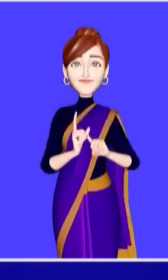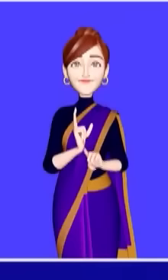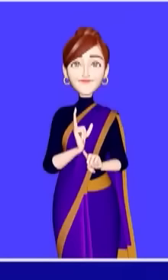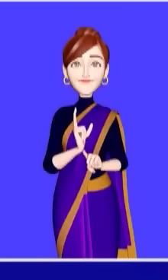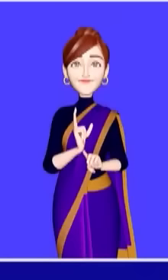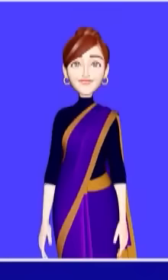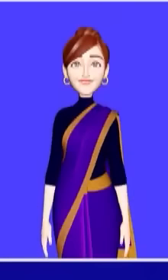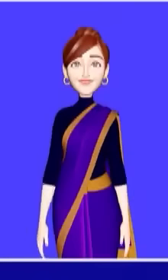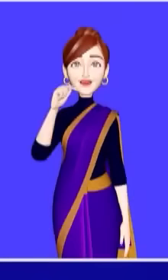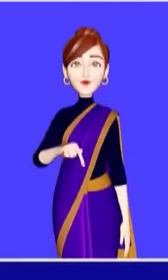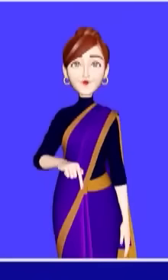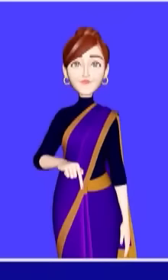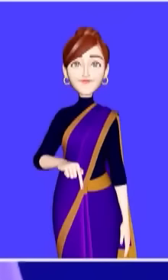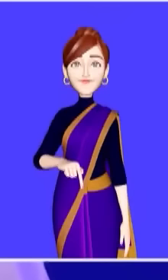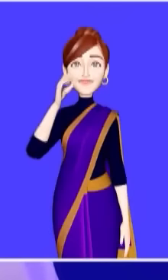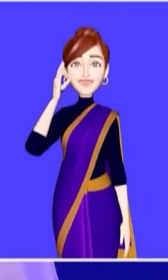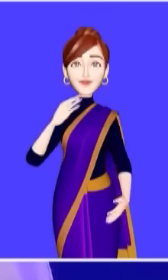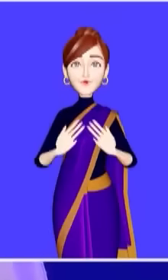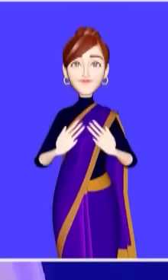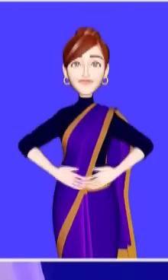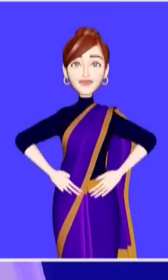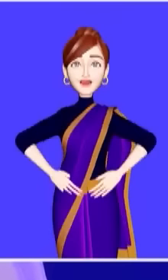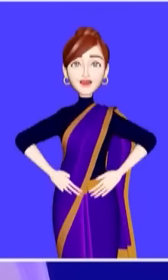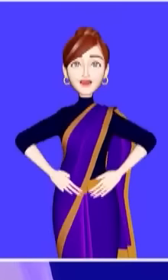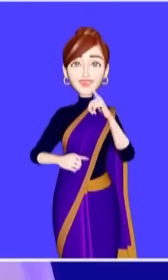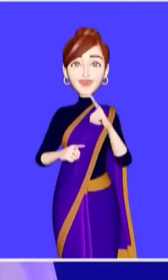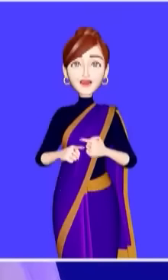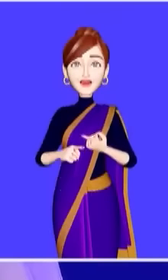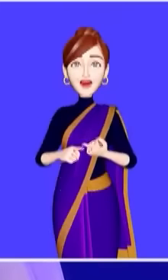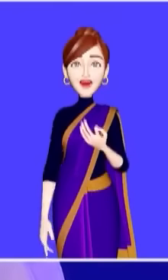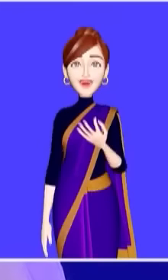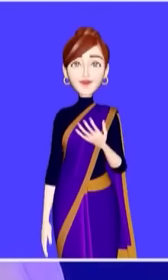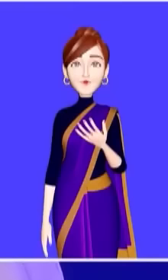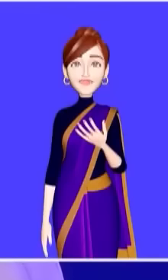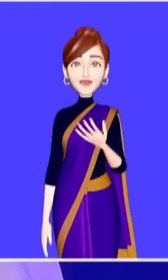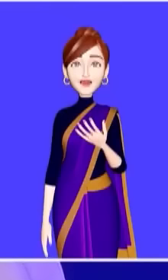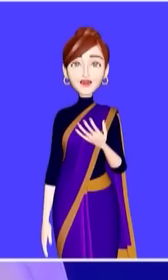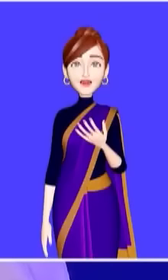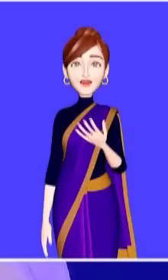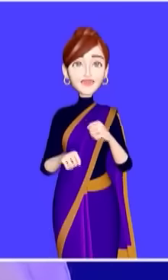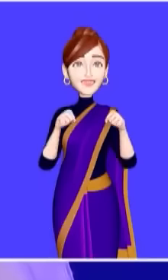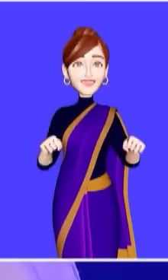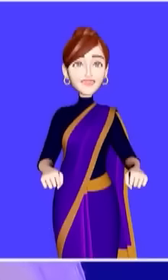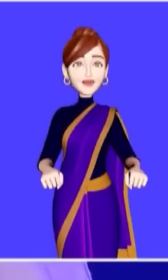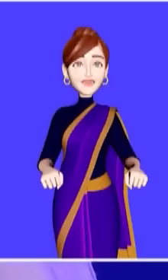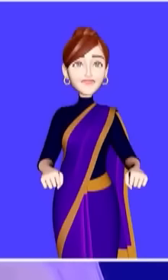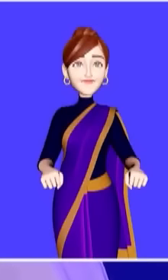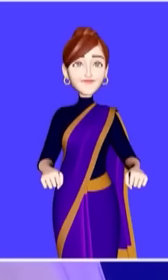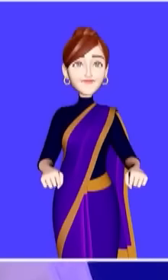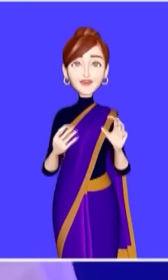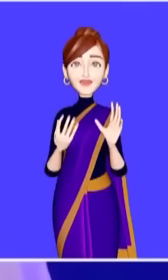चाहिए। लेकिन भारत की सोच अलग है। हम मानते